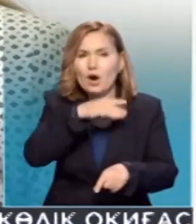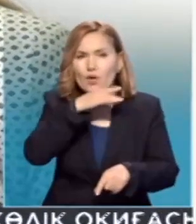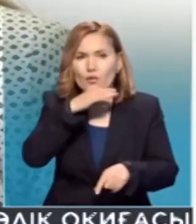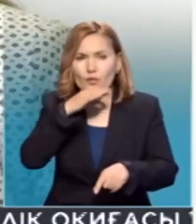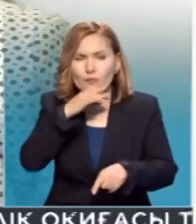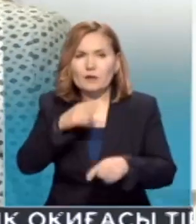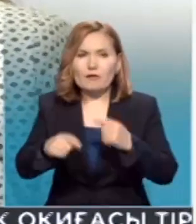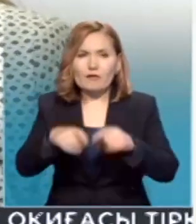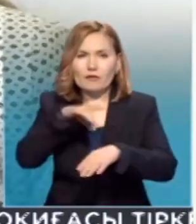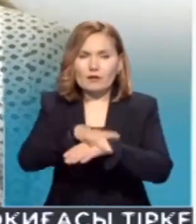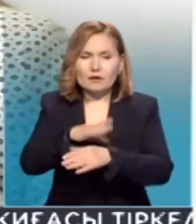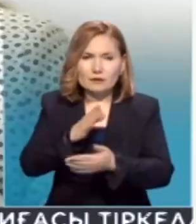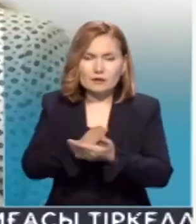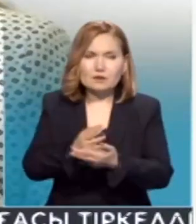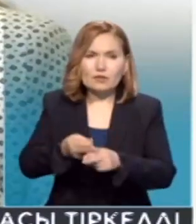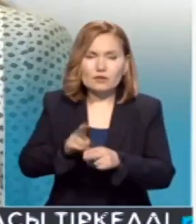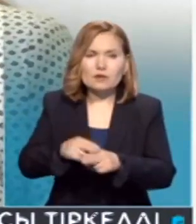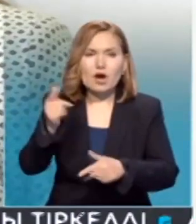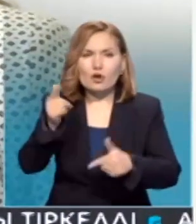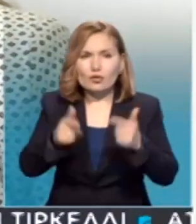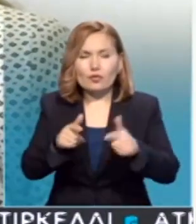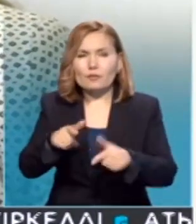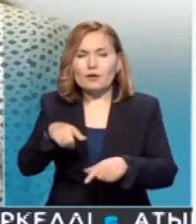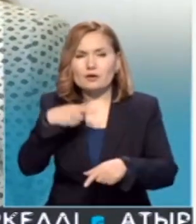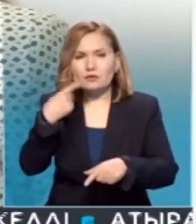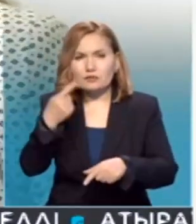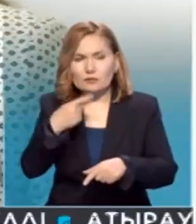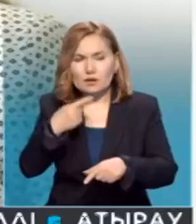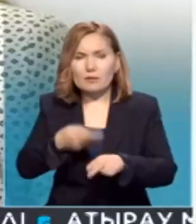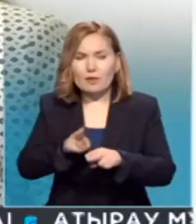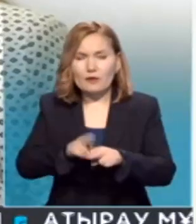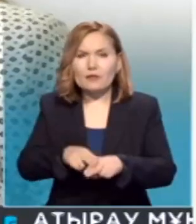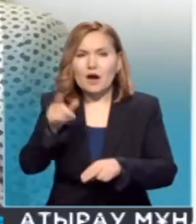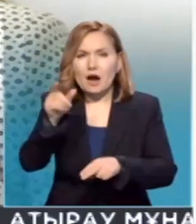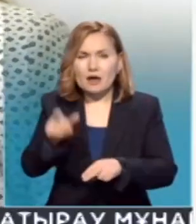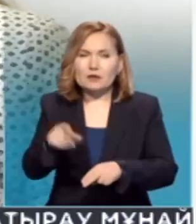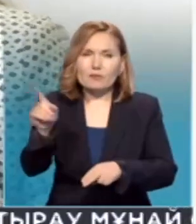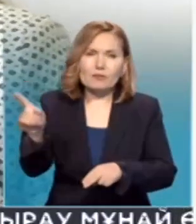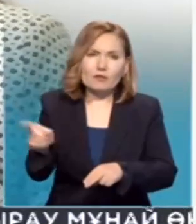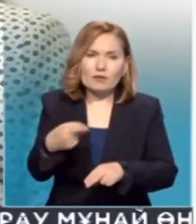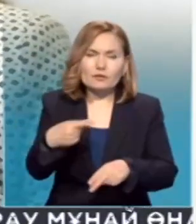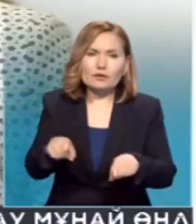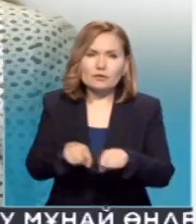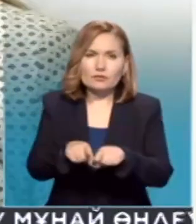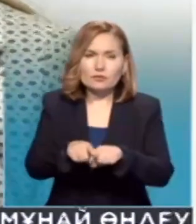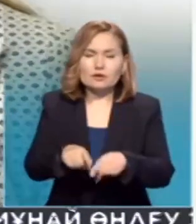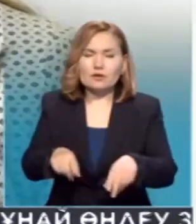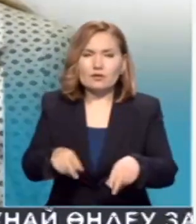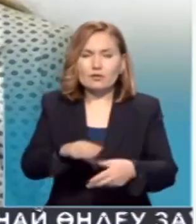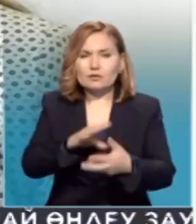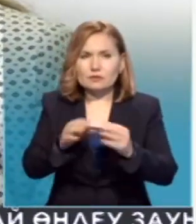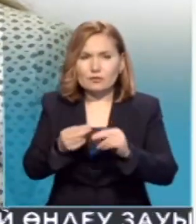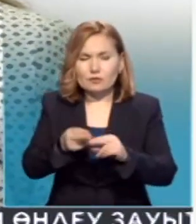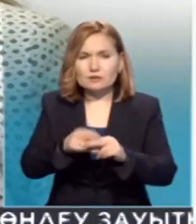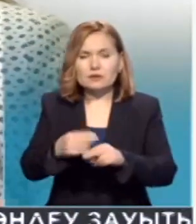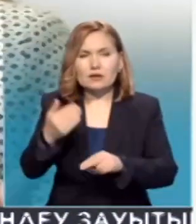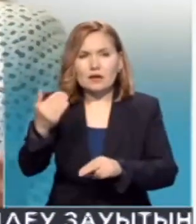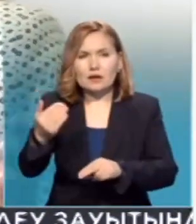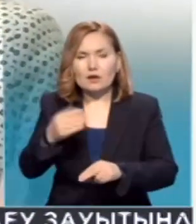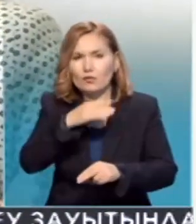өз-өзіне провокациялап, сен кімсің деп дөрекі сөйлеп, жаңағы әйтеуір төлемеудің жолын іздеп, бір жерге арыздану